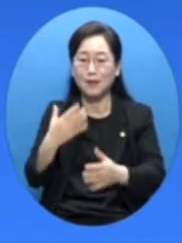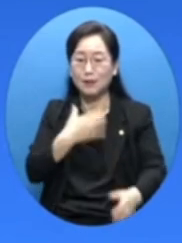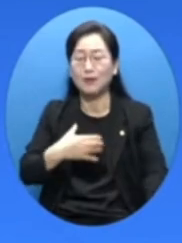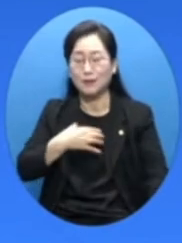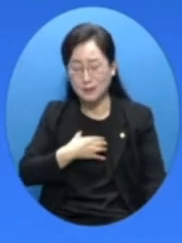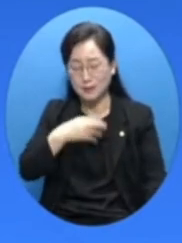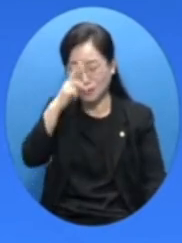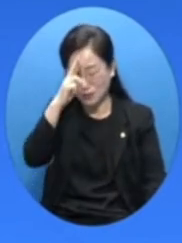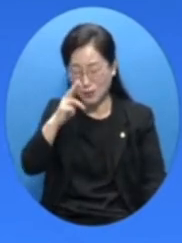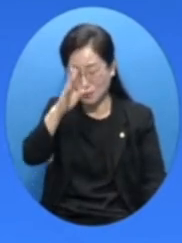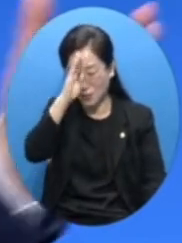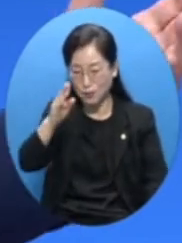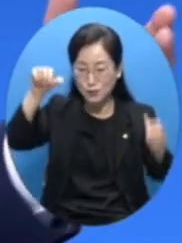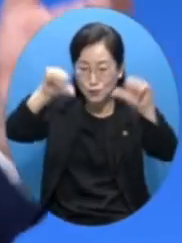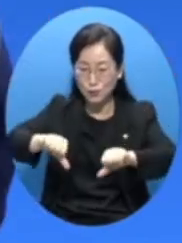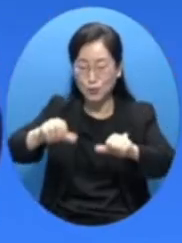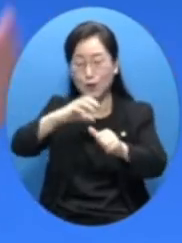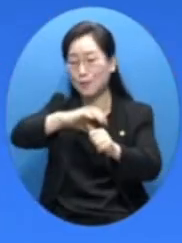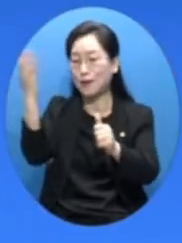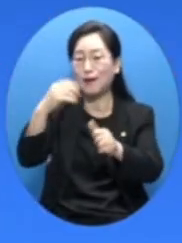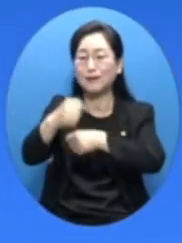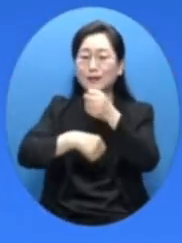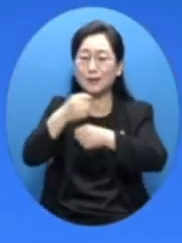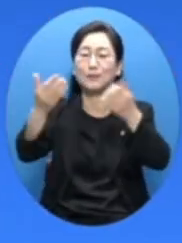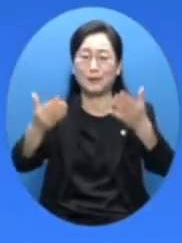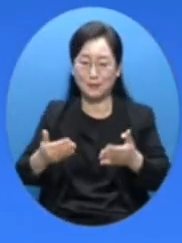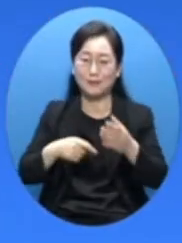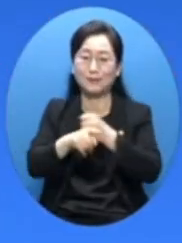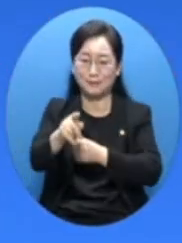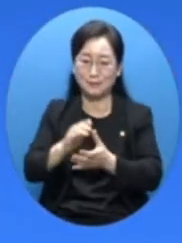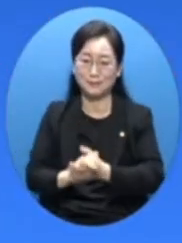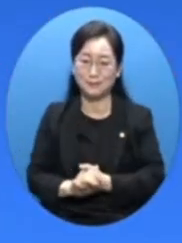근심, 걱정, 질병, 저주에서 노예나 자유를 받게 된 것입니다.